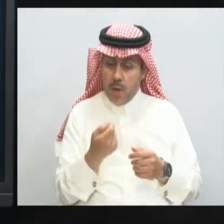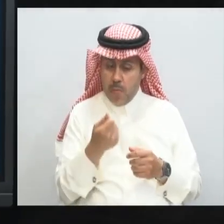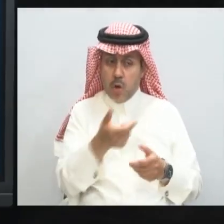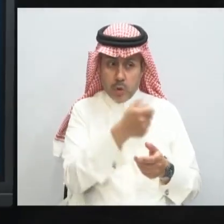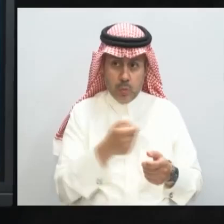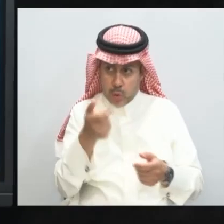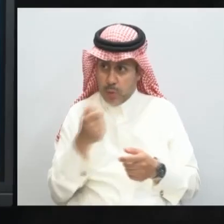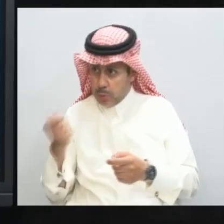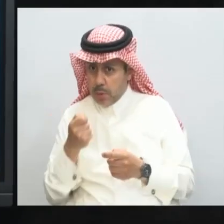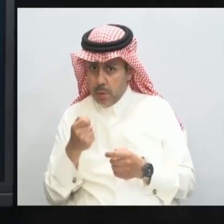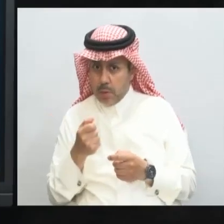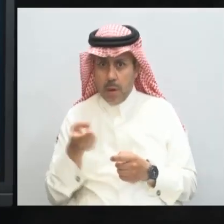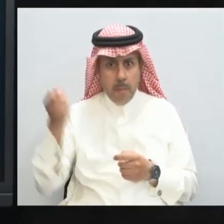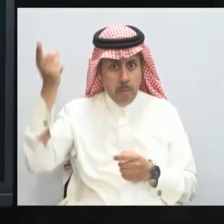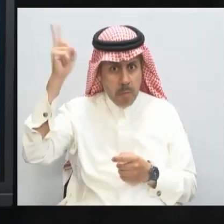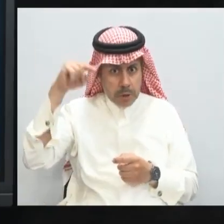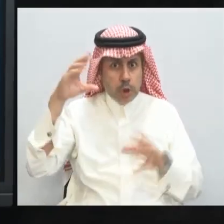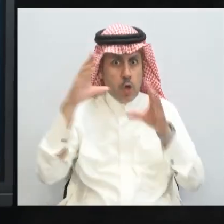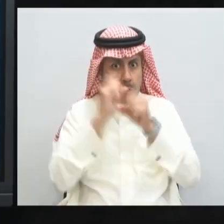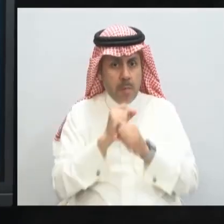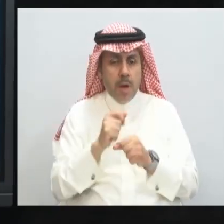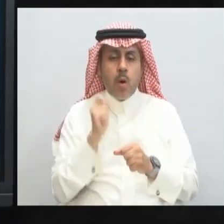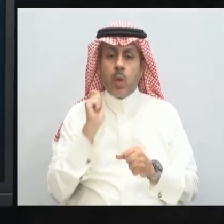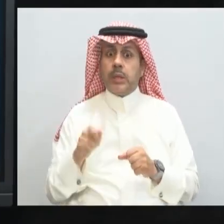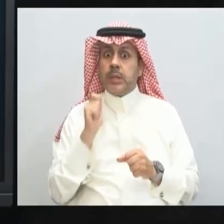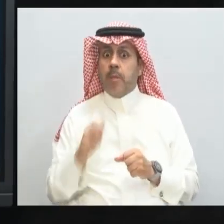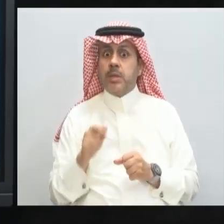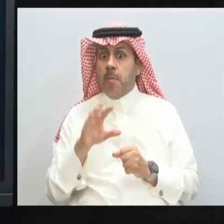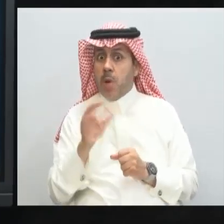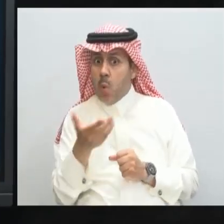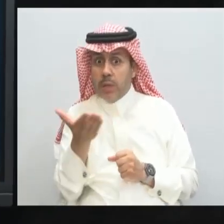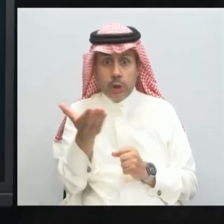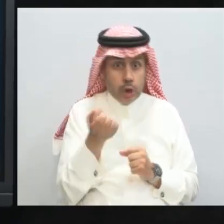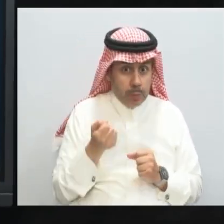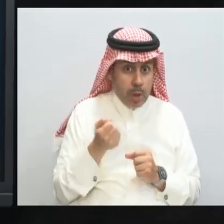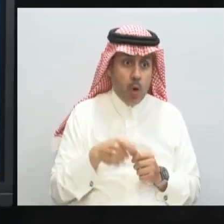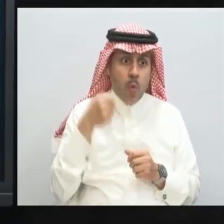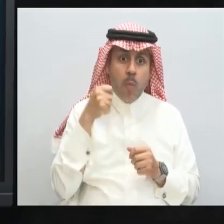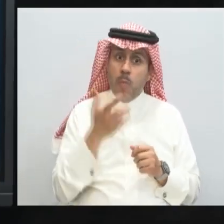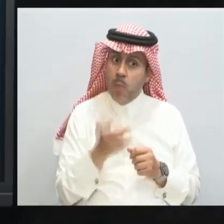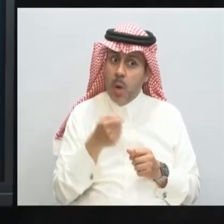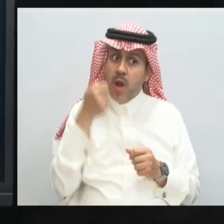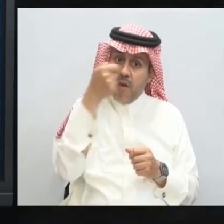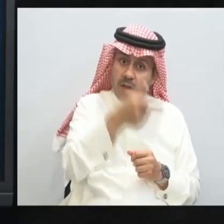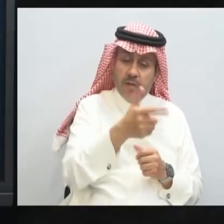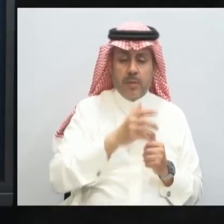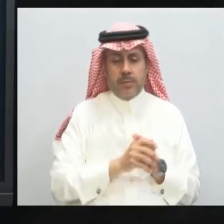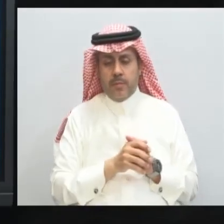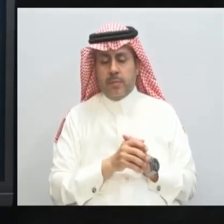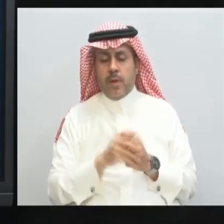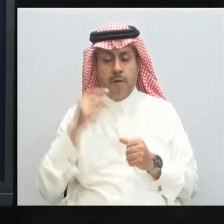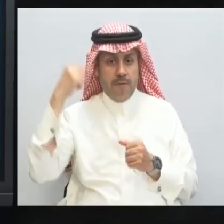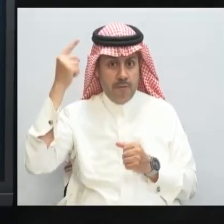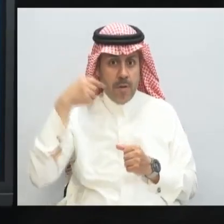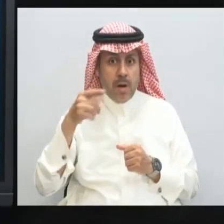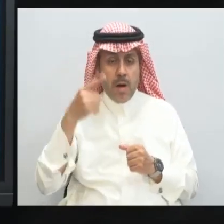وجل سيحاسبنا يحاسبنا على هذا الصنيع فلا ناخذ المال الا من طرقه المشروعه من اسبابه التي